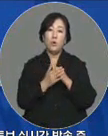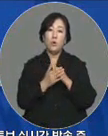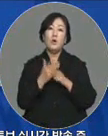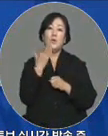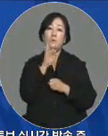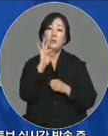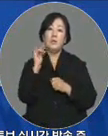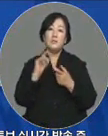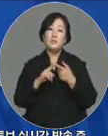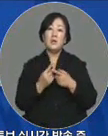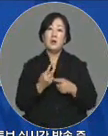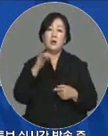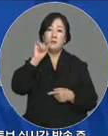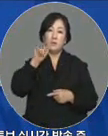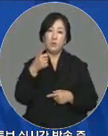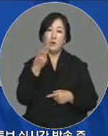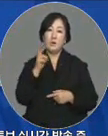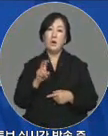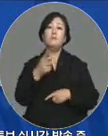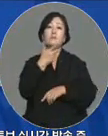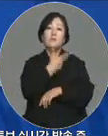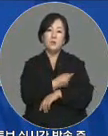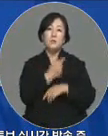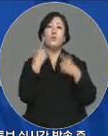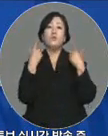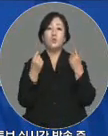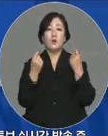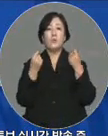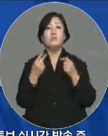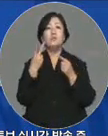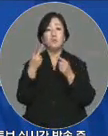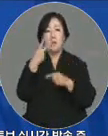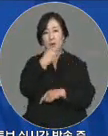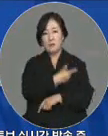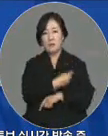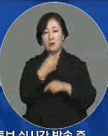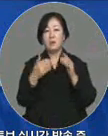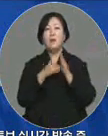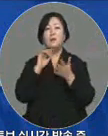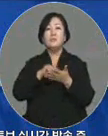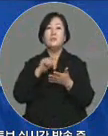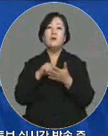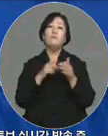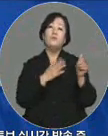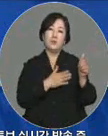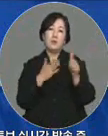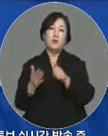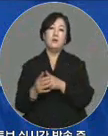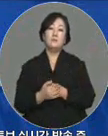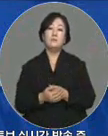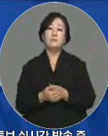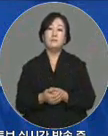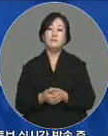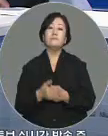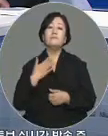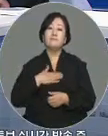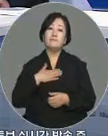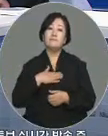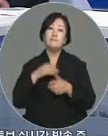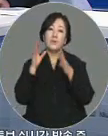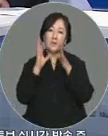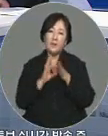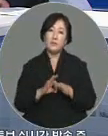인플루엔자 독감 접종을 동시 접종을 시급히 지금 좀 해주시기를 당부를 드리겠습니다. 알겠습니다. 네,